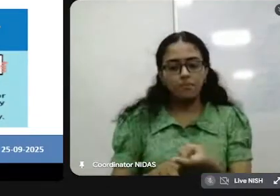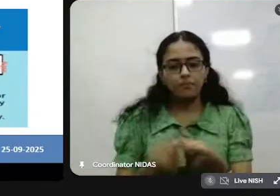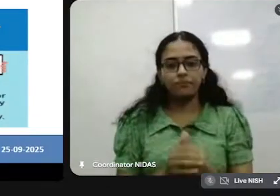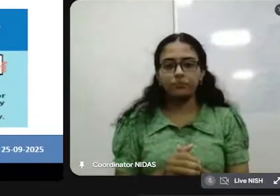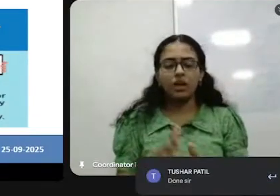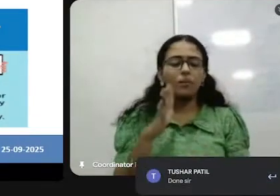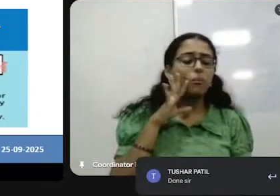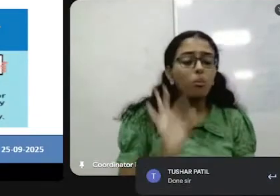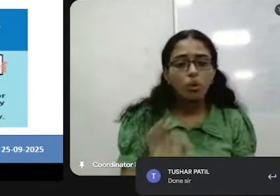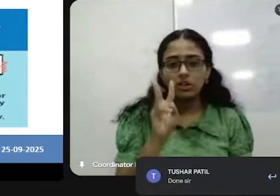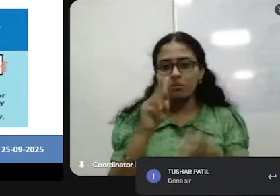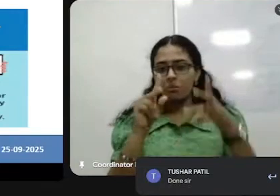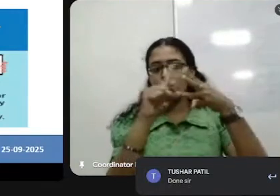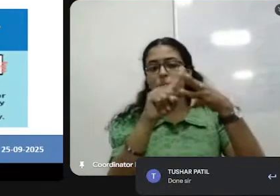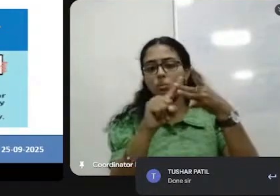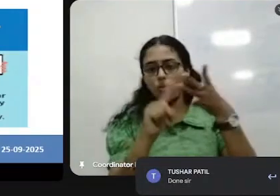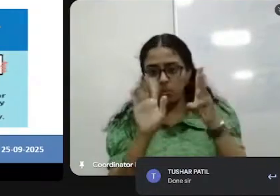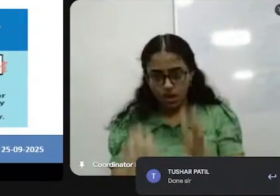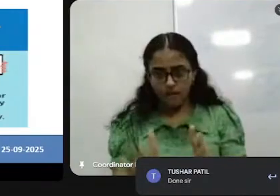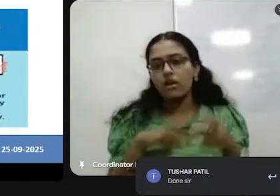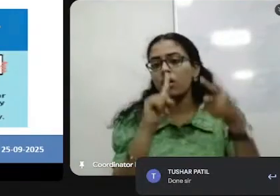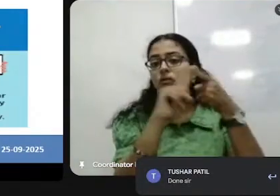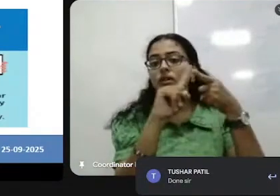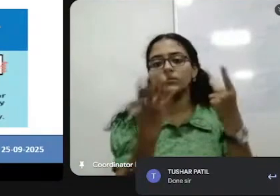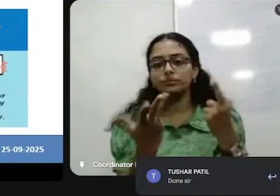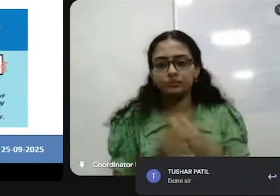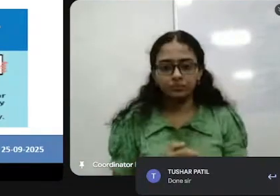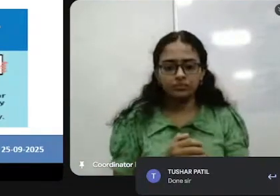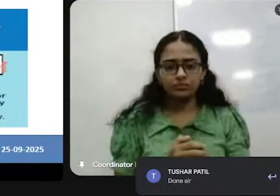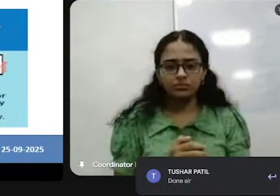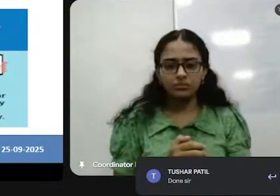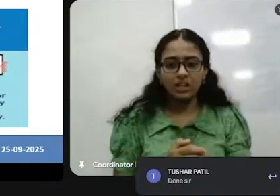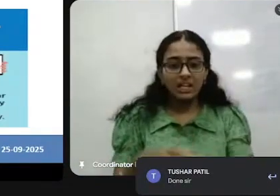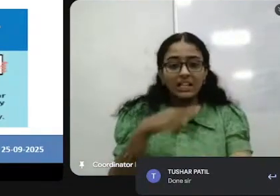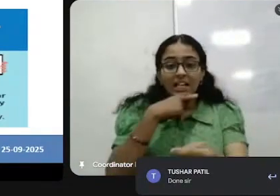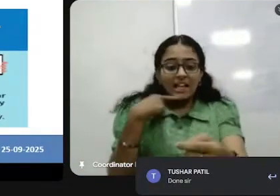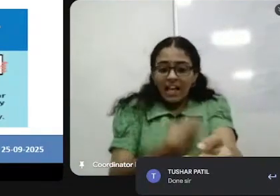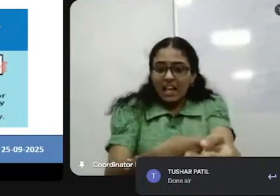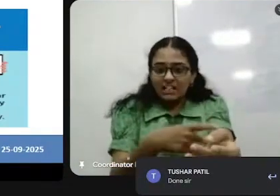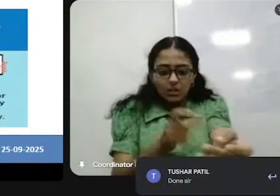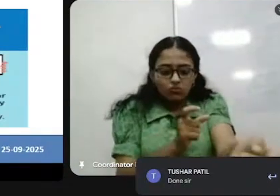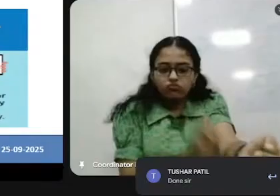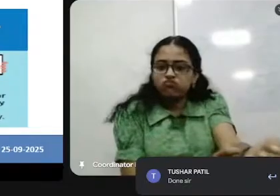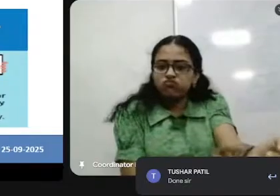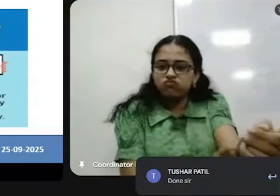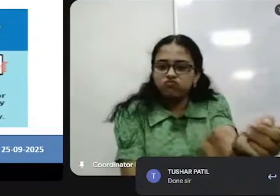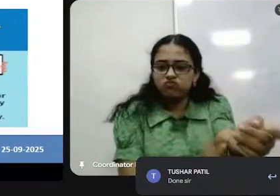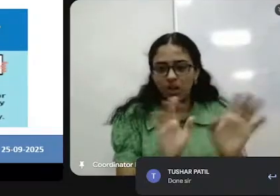പ്രധാനമായിട്ടും 3 തരത്തിലാണ് സ്ട്രോക്ക് ഉള്ളത്. ആദ്യത്തെ പറയുമ്പോൾ രക്തം കട്ടപിടിക്കുന്ന അവസ്ഥയാണ്, ഇസ്ചമിക് സ്ട്രോക്ക് എന്ന്